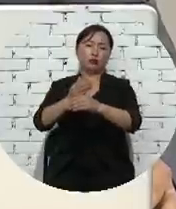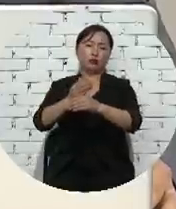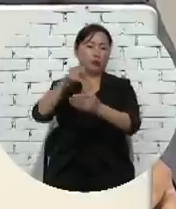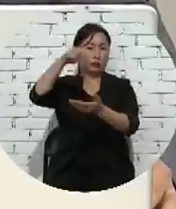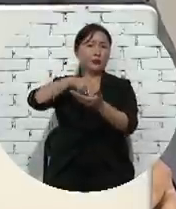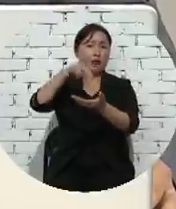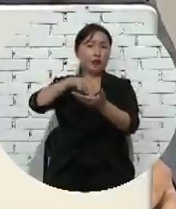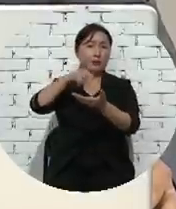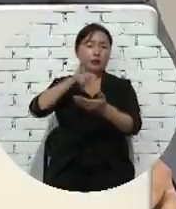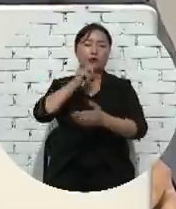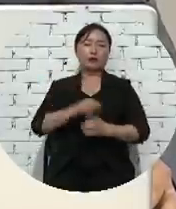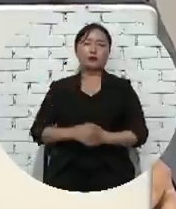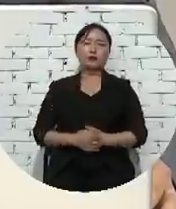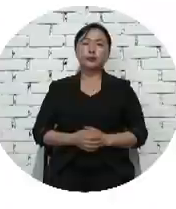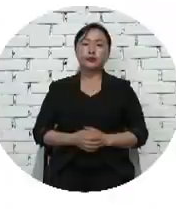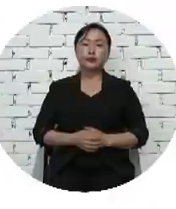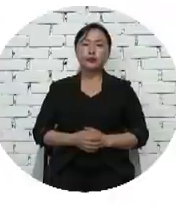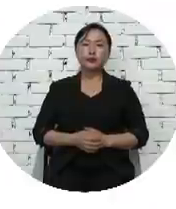만약에